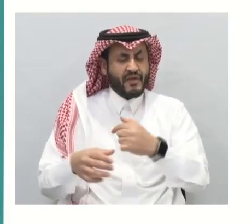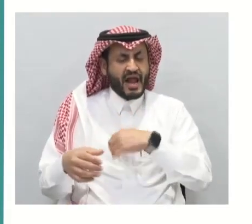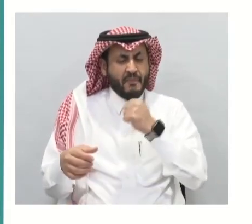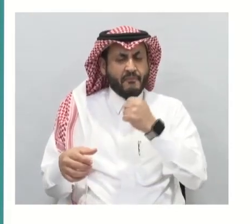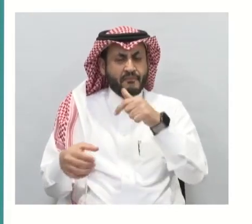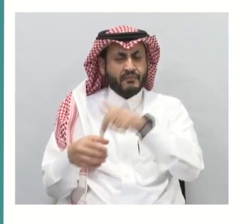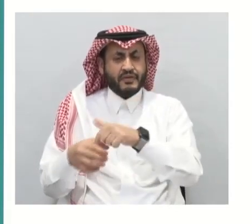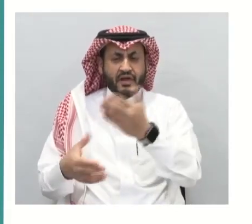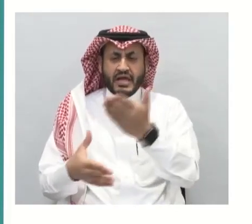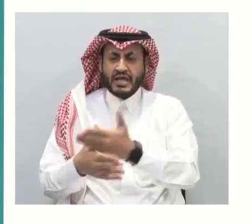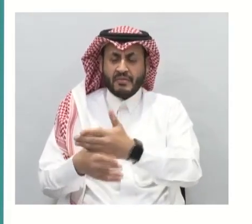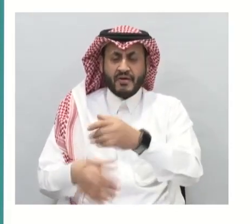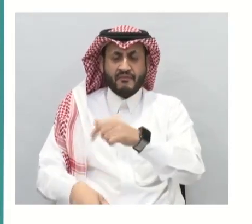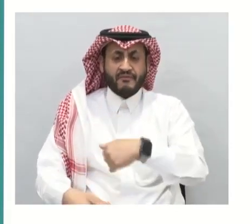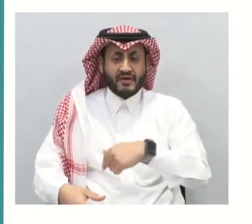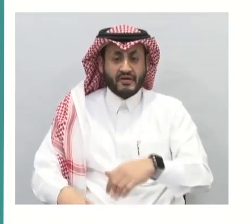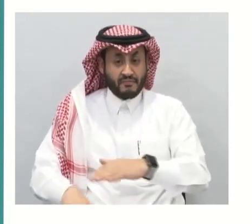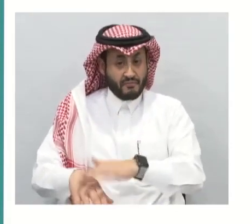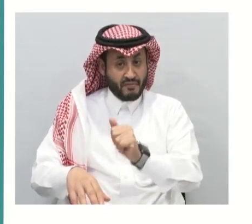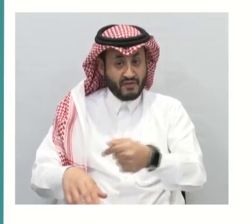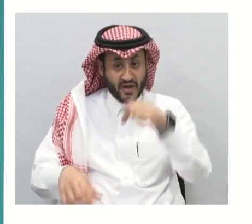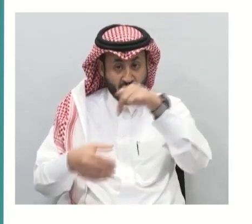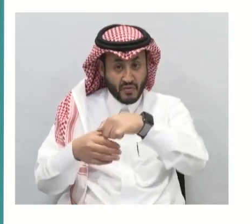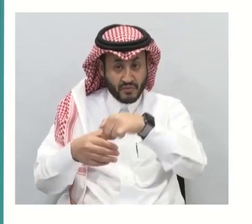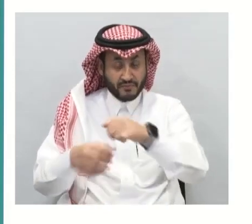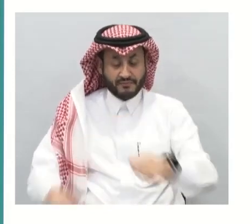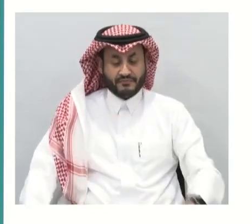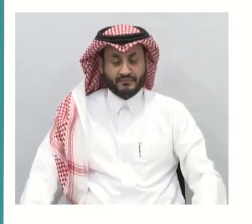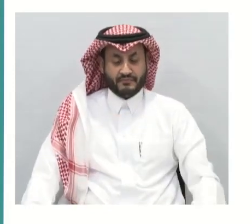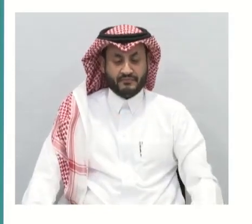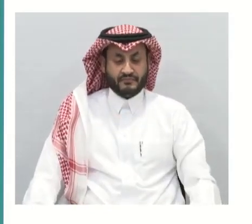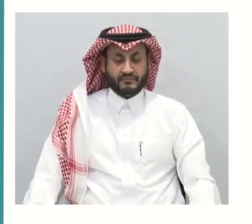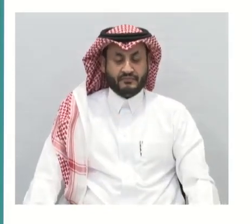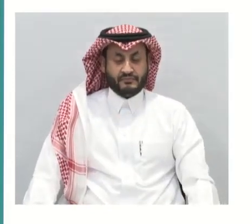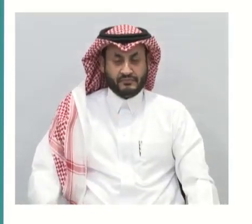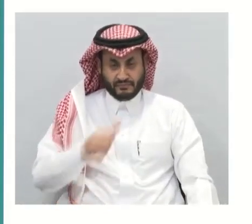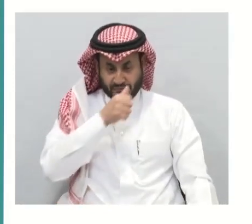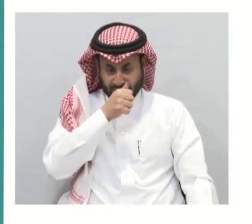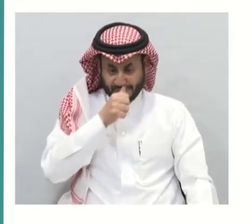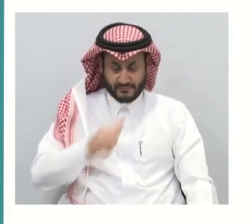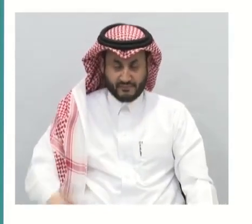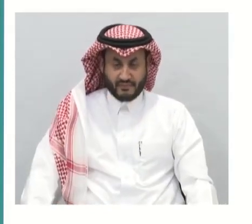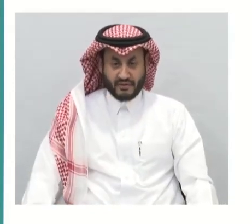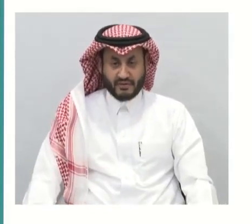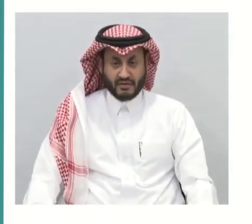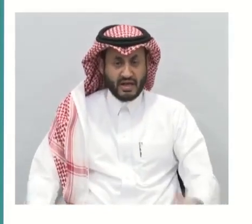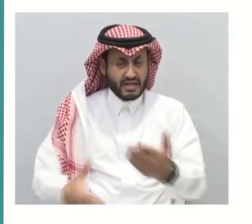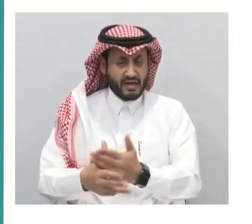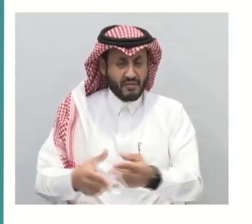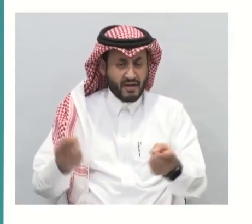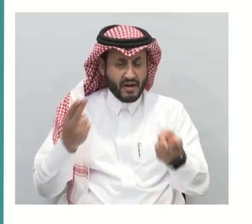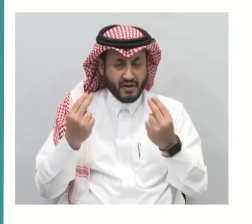الاعضاء الداخليه وفي جلد وغيره يحتوي على هذه المستقبلات